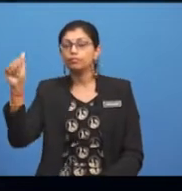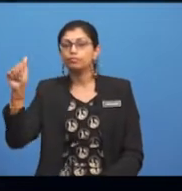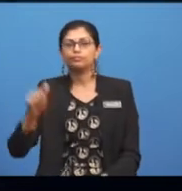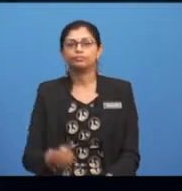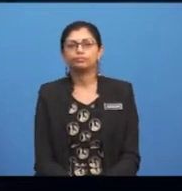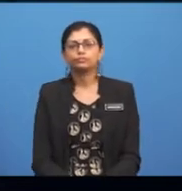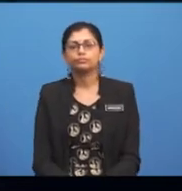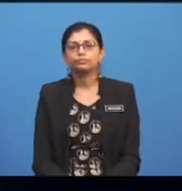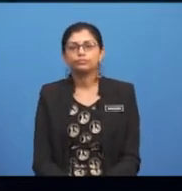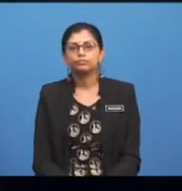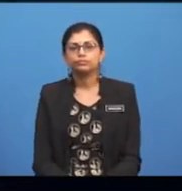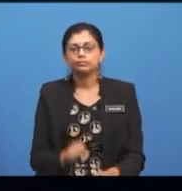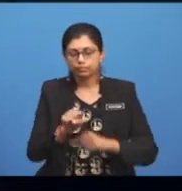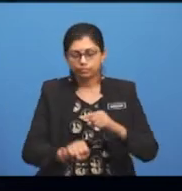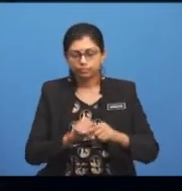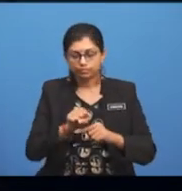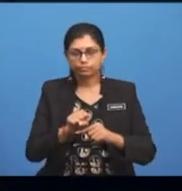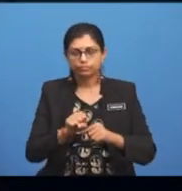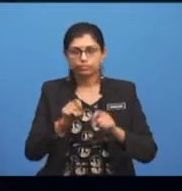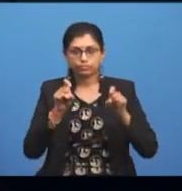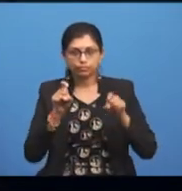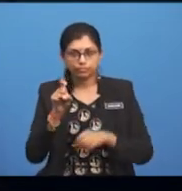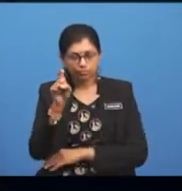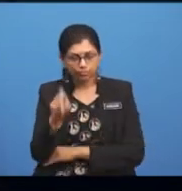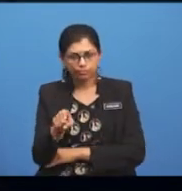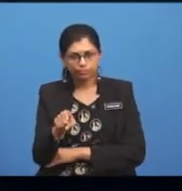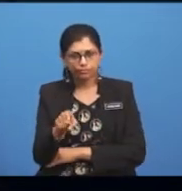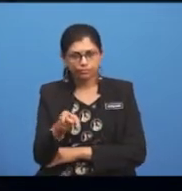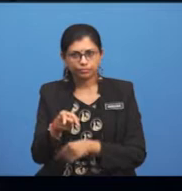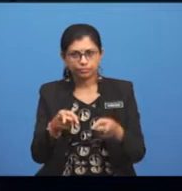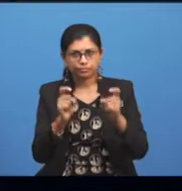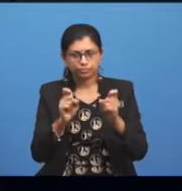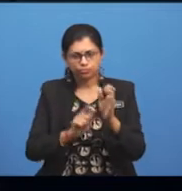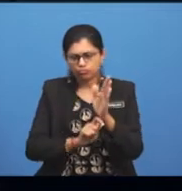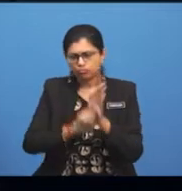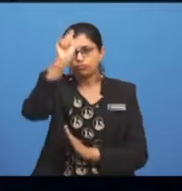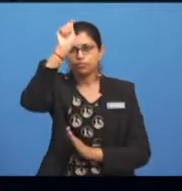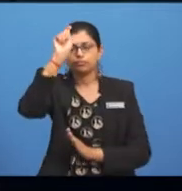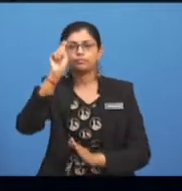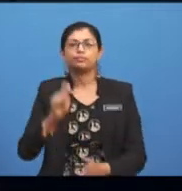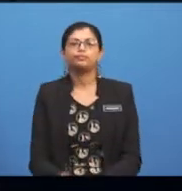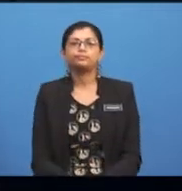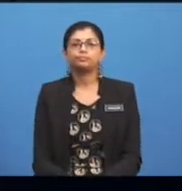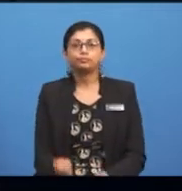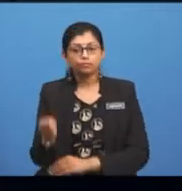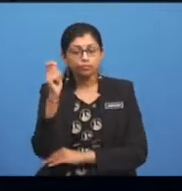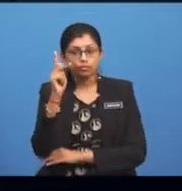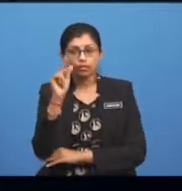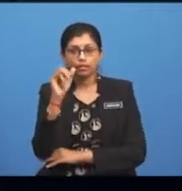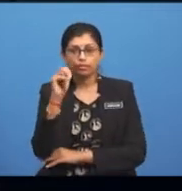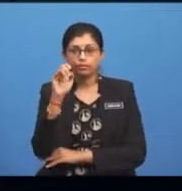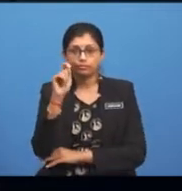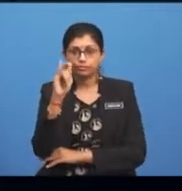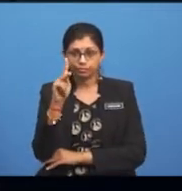Ya, satelit tersebut perlu bergerak dengan hal laju yang tinggi. Maka tenaga kinetik minimum